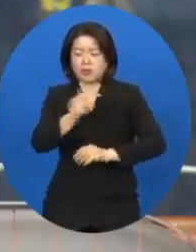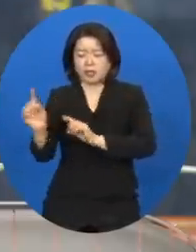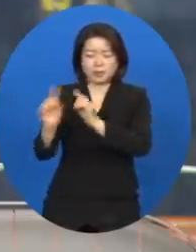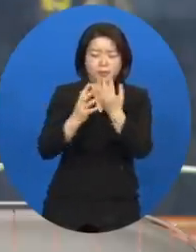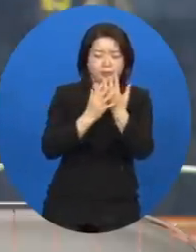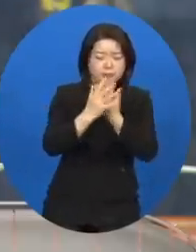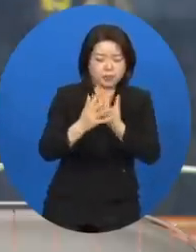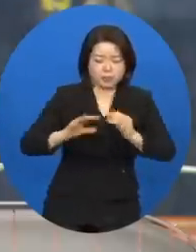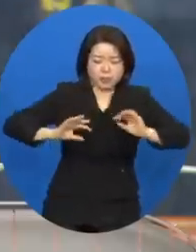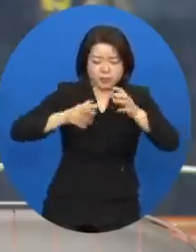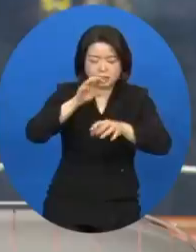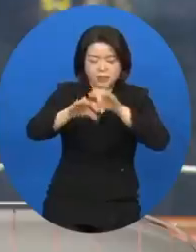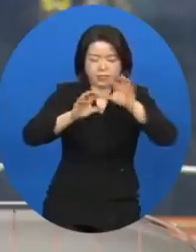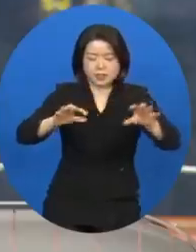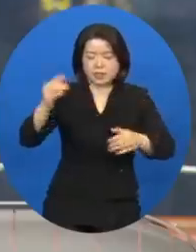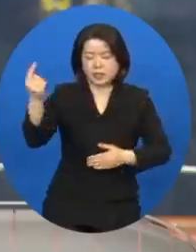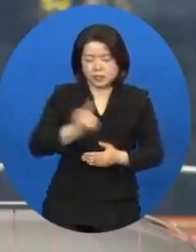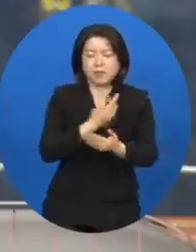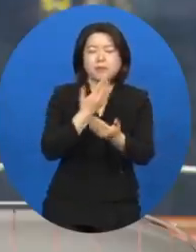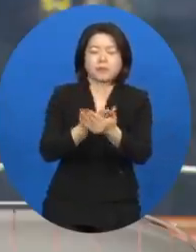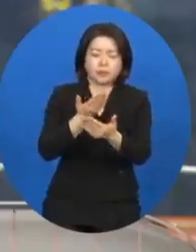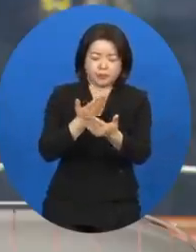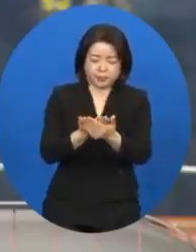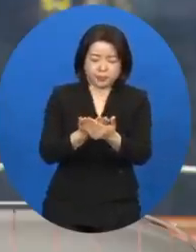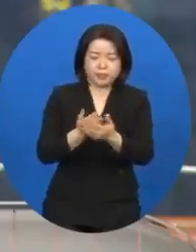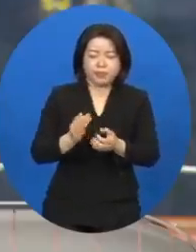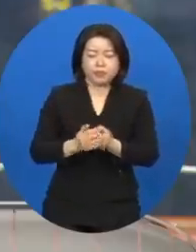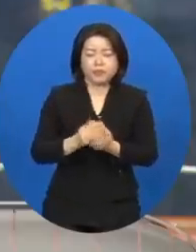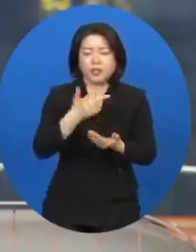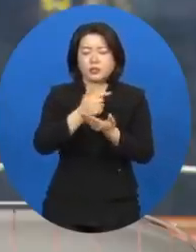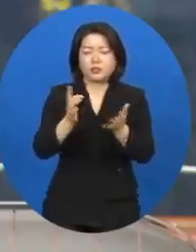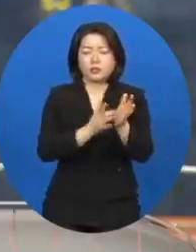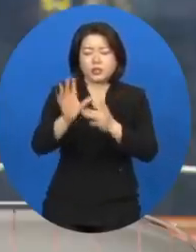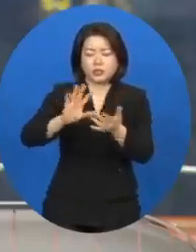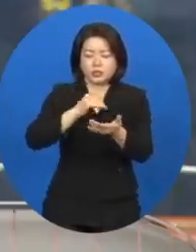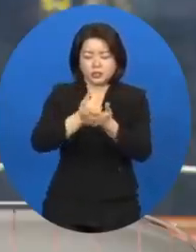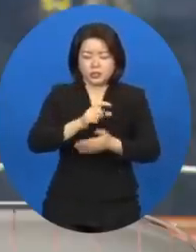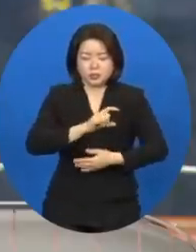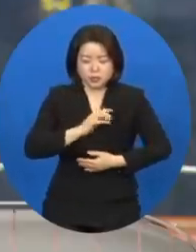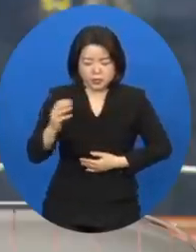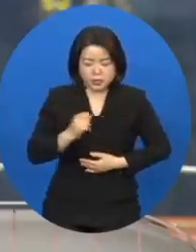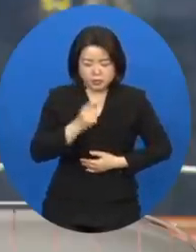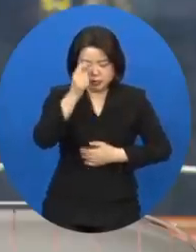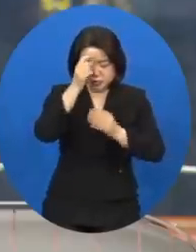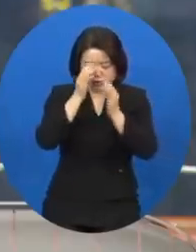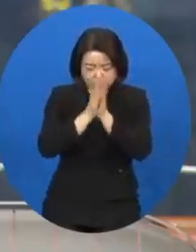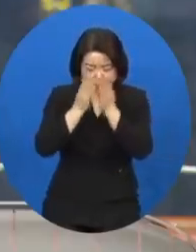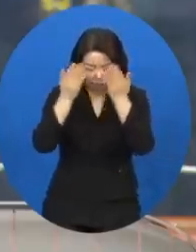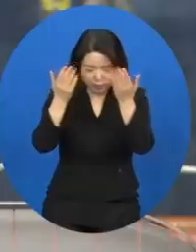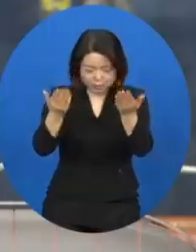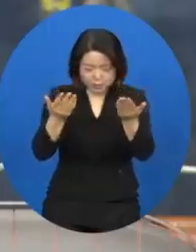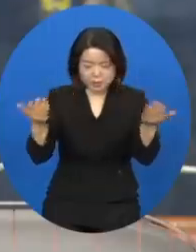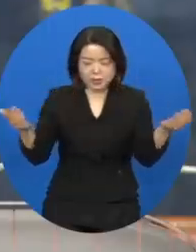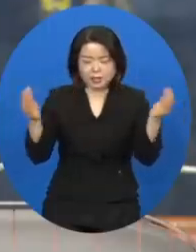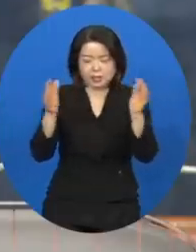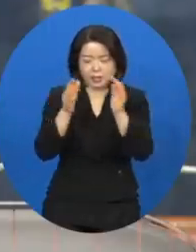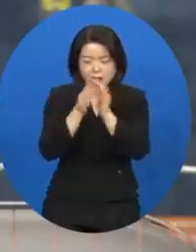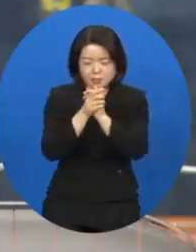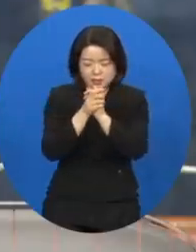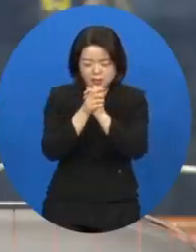전 세계에 임하게 하옵소서. 주 예수 그리스도 이름으로 간절히 기도합니다.